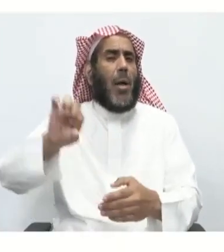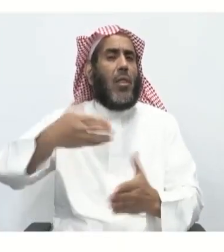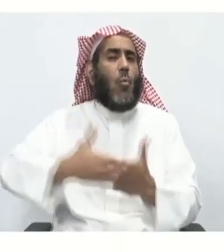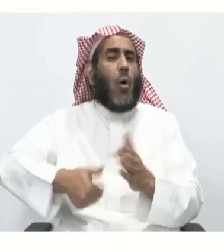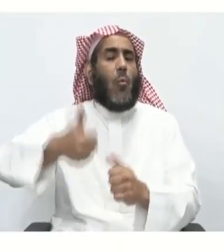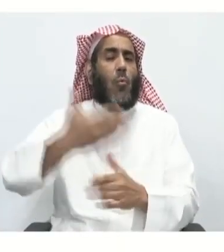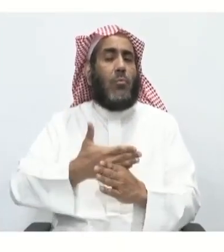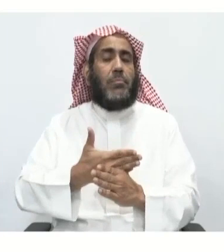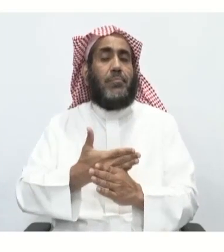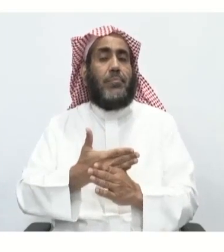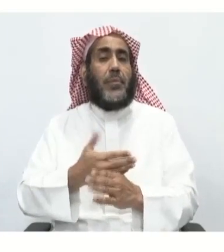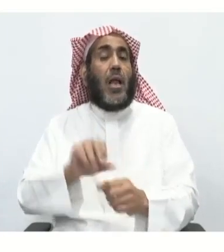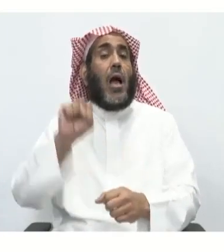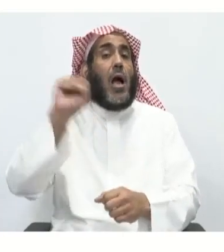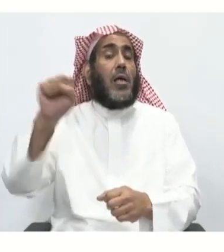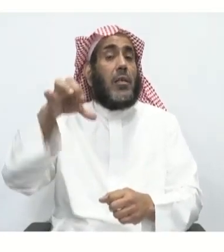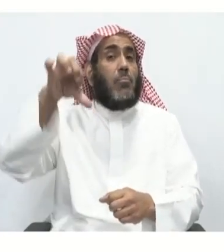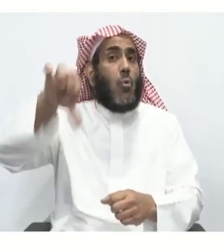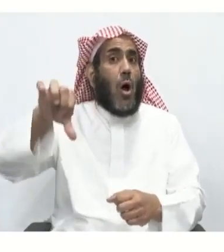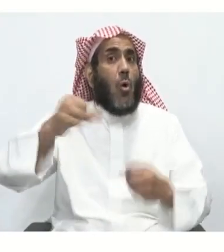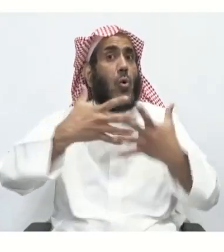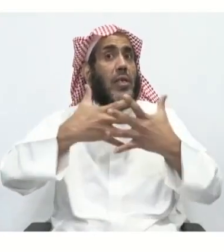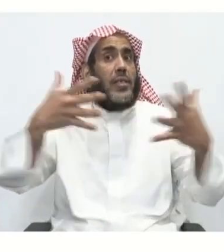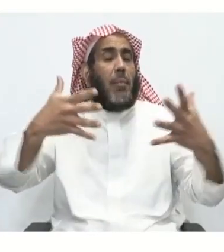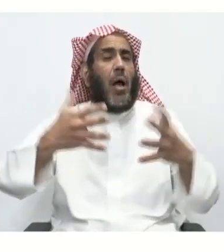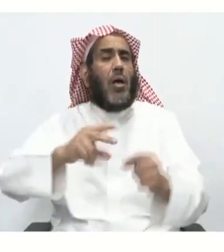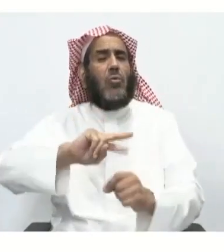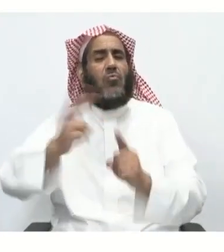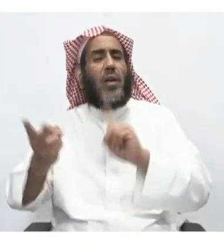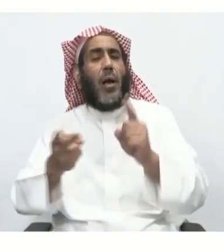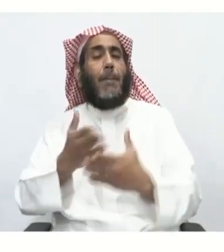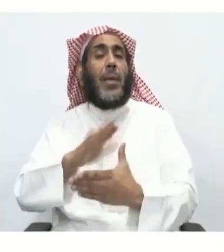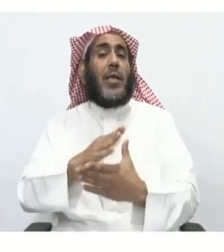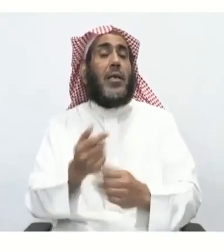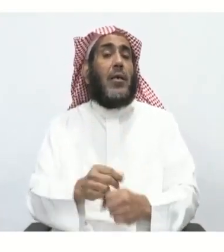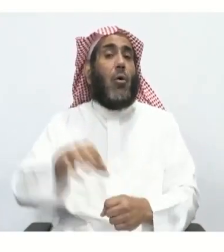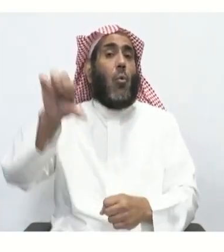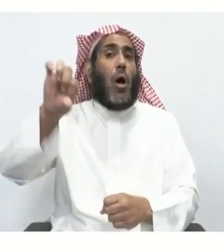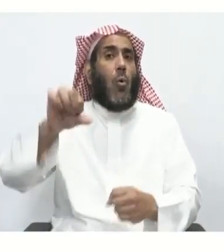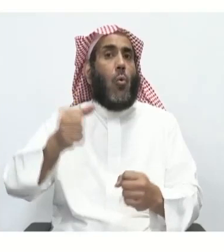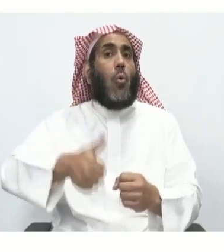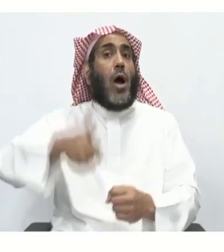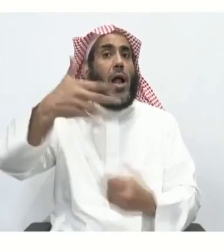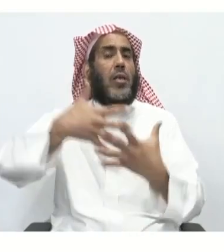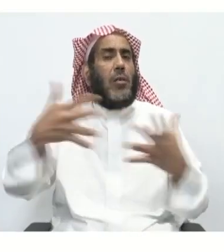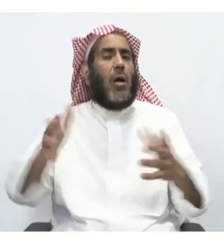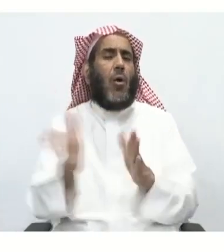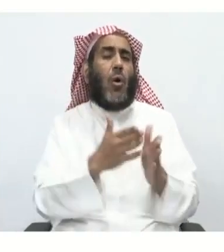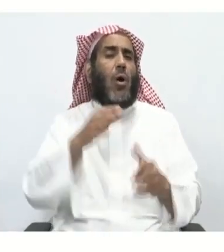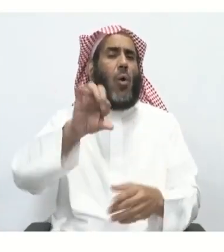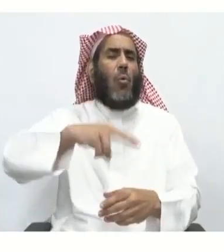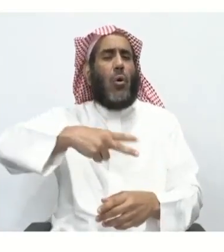لانها لانها خاصه بواو الجماعه اذا هي تفرق بين واو الجماعه والوات الاخرى لذلك هنا سميت